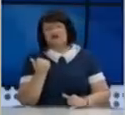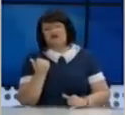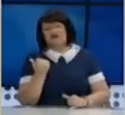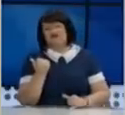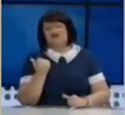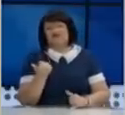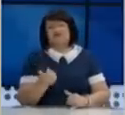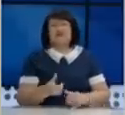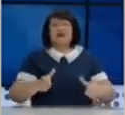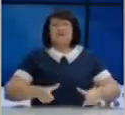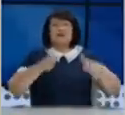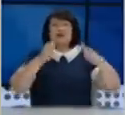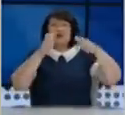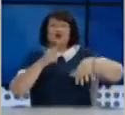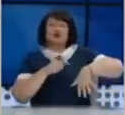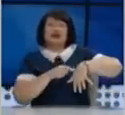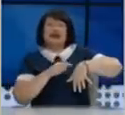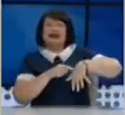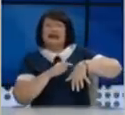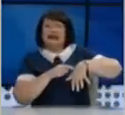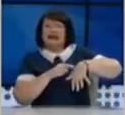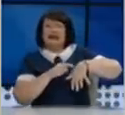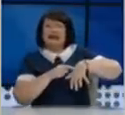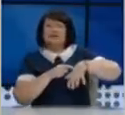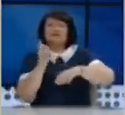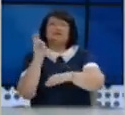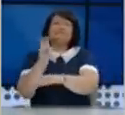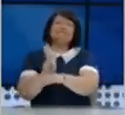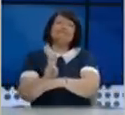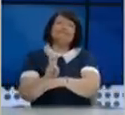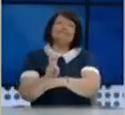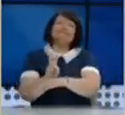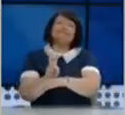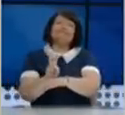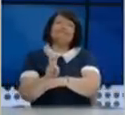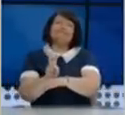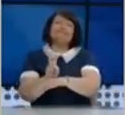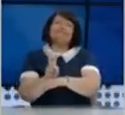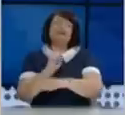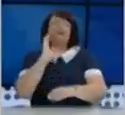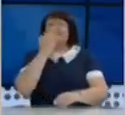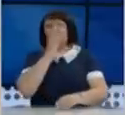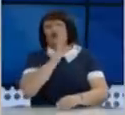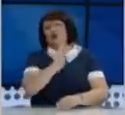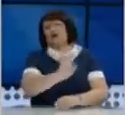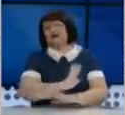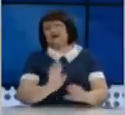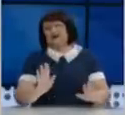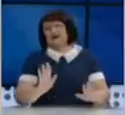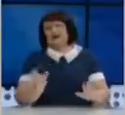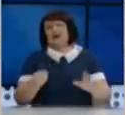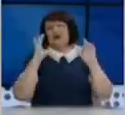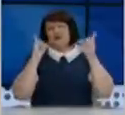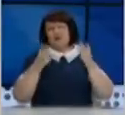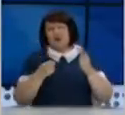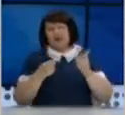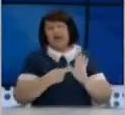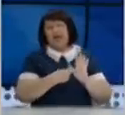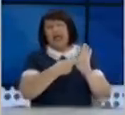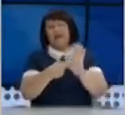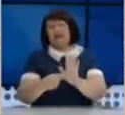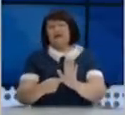στην Ηλία είχαμε το μνημείο της πολιτικής υποκρισίας της παράταξής σας.